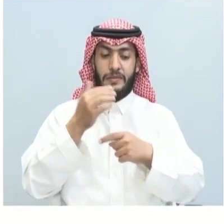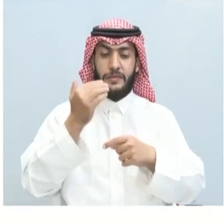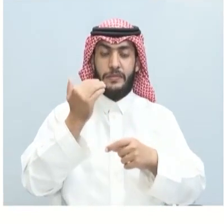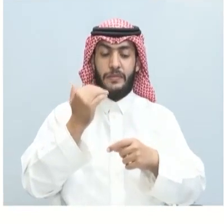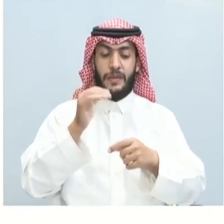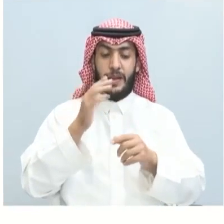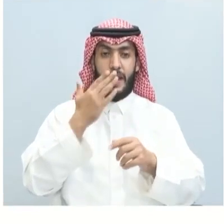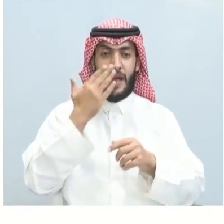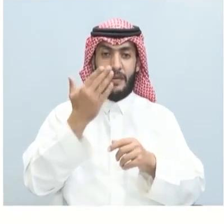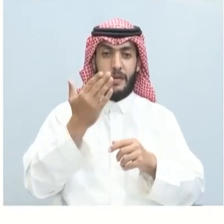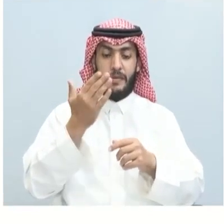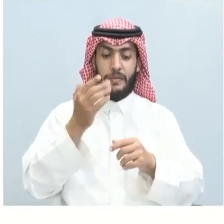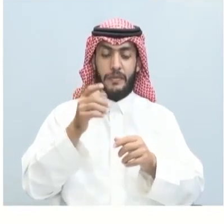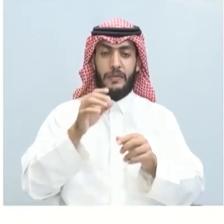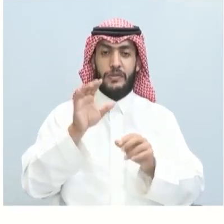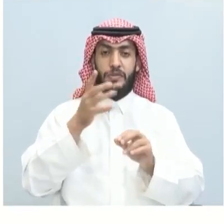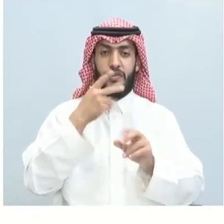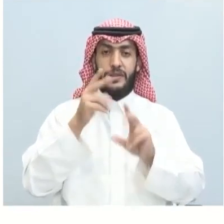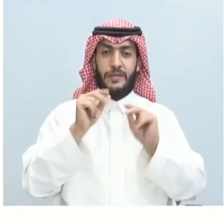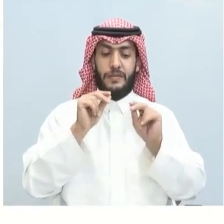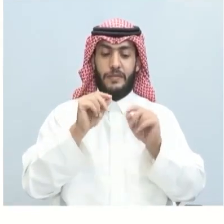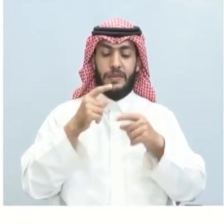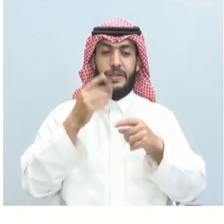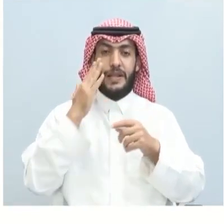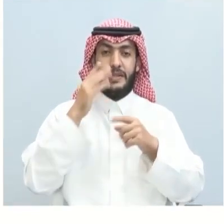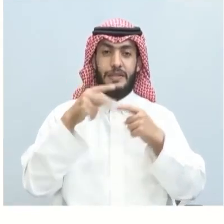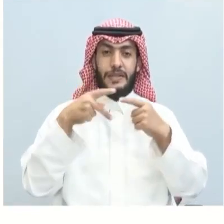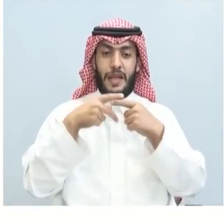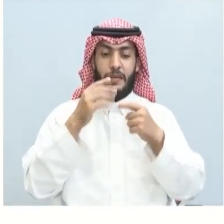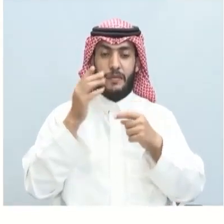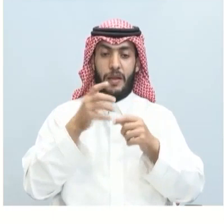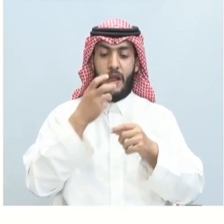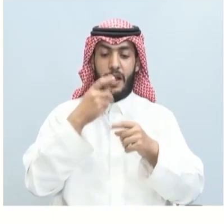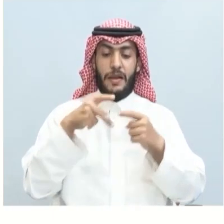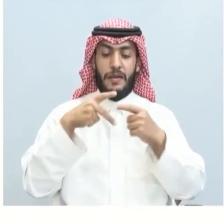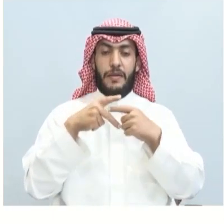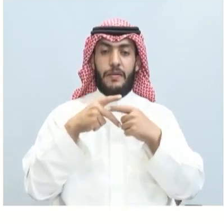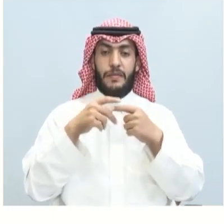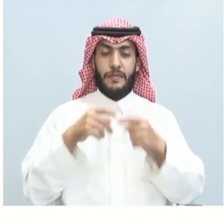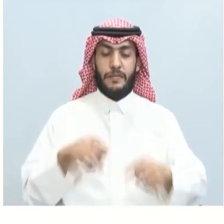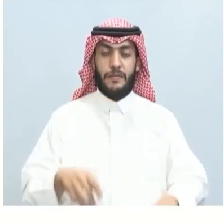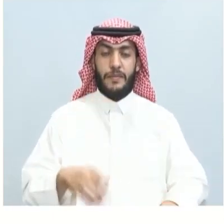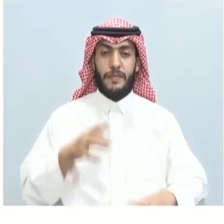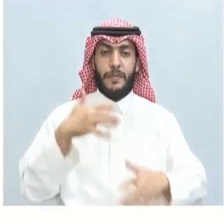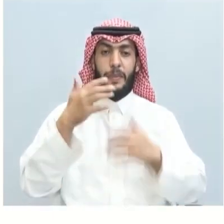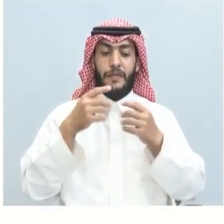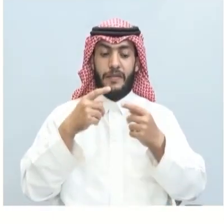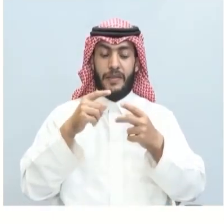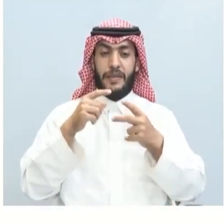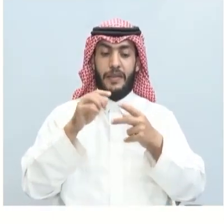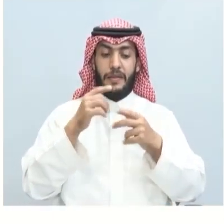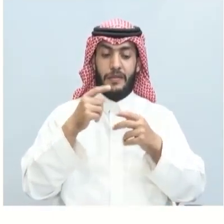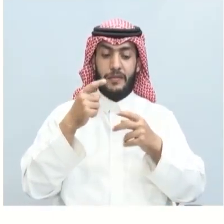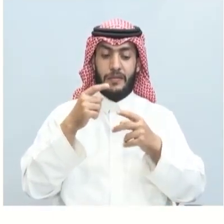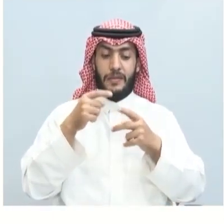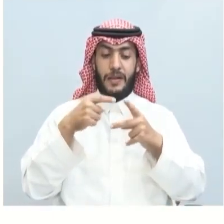الامامي يكون بهذا الشكل السهم نحو اليمين اذا هي الحراره هنا ناتج التفاعل العكسي يكون السهم